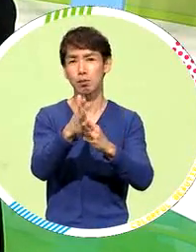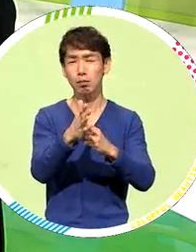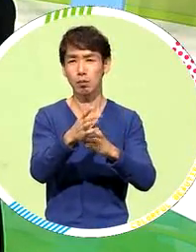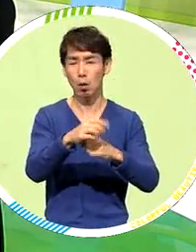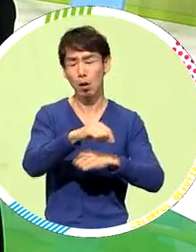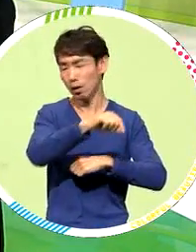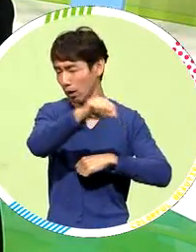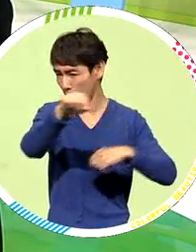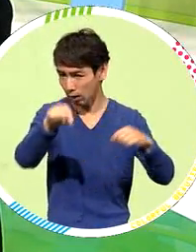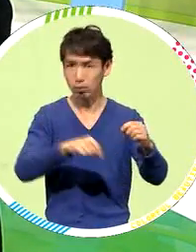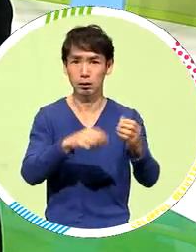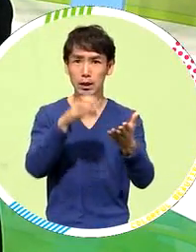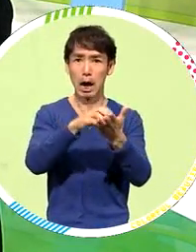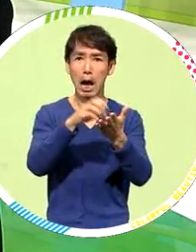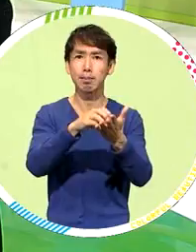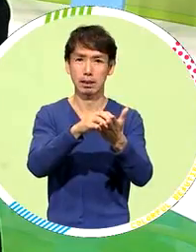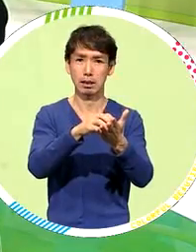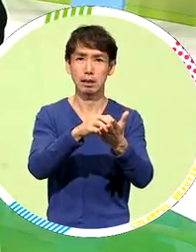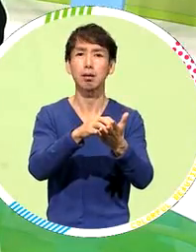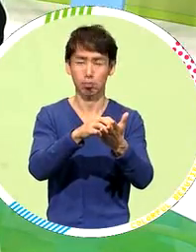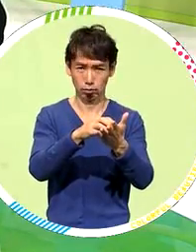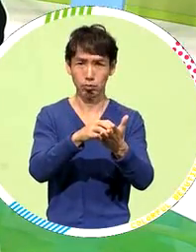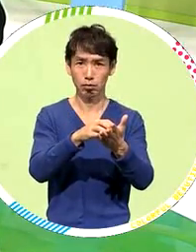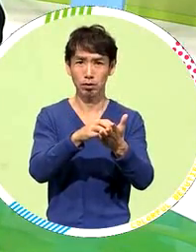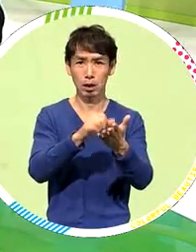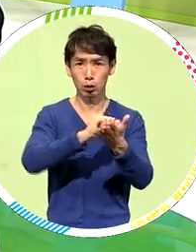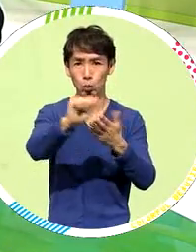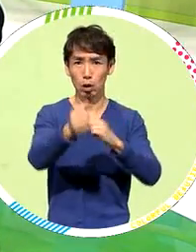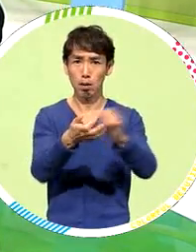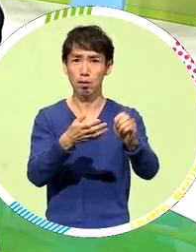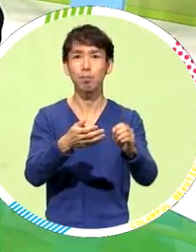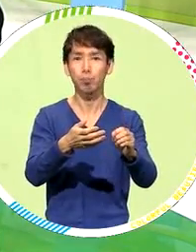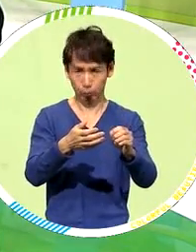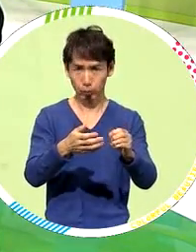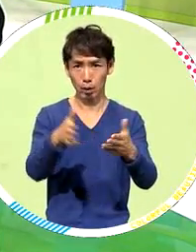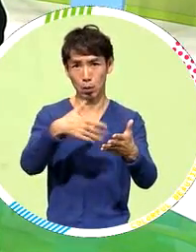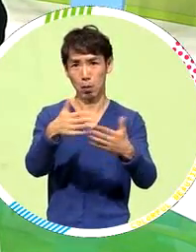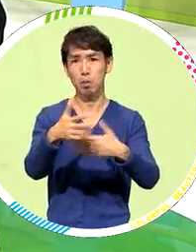が鈍くなって髪を傷めてしまう子と思いますで買った